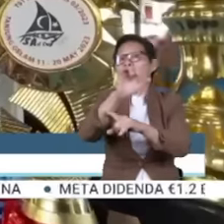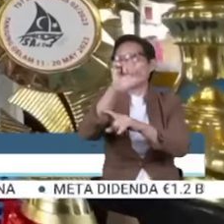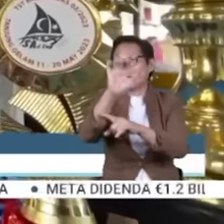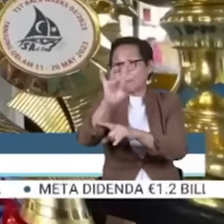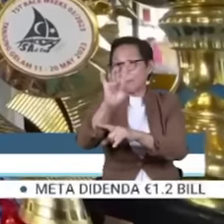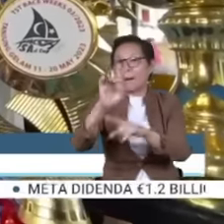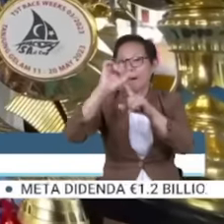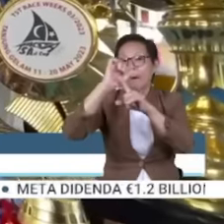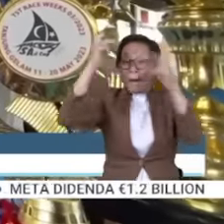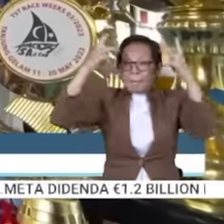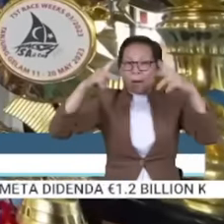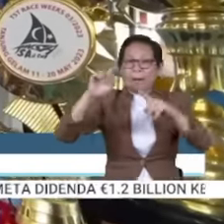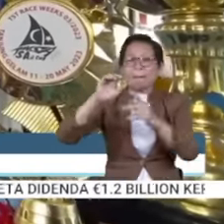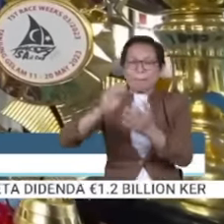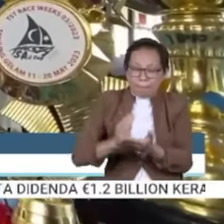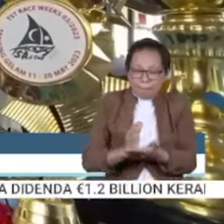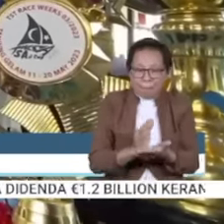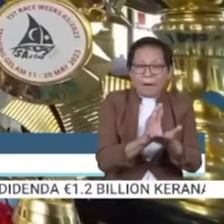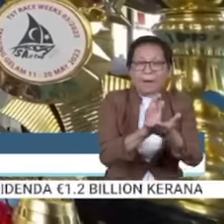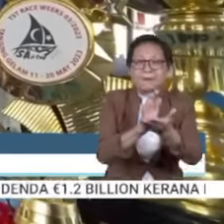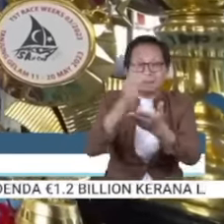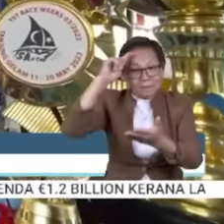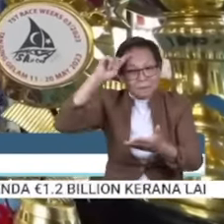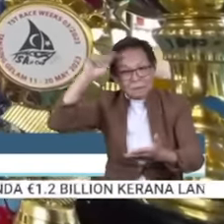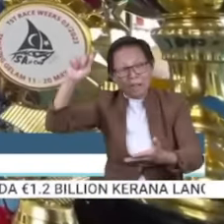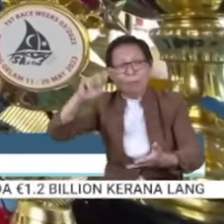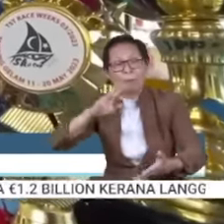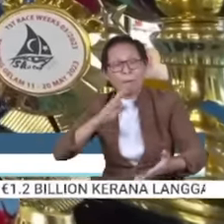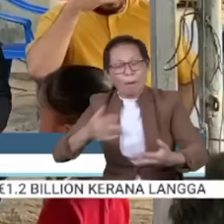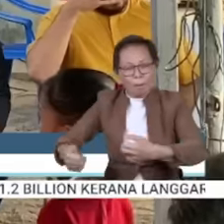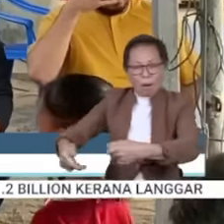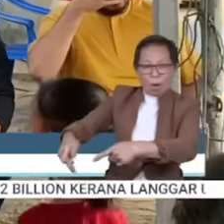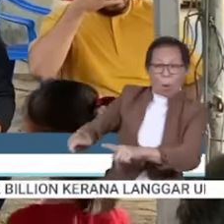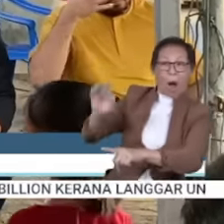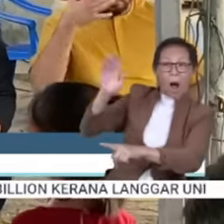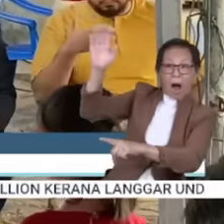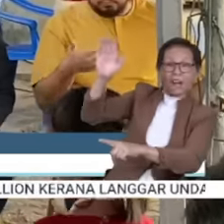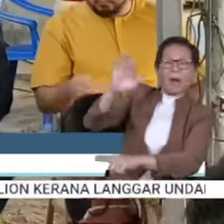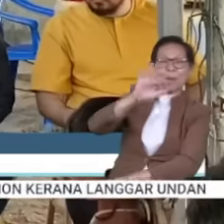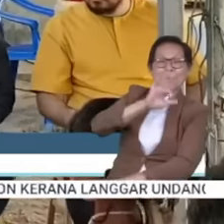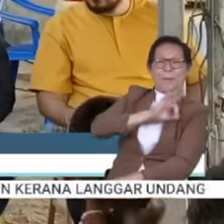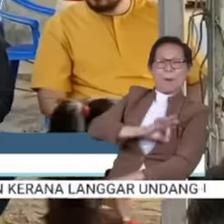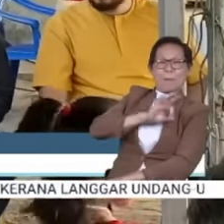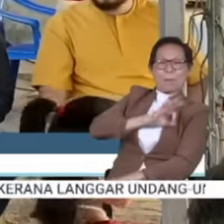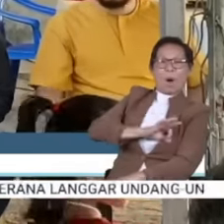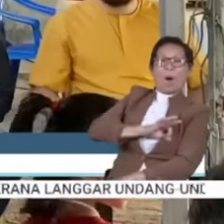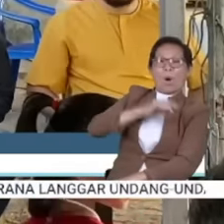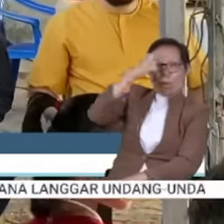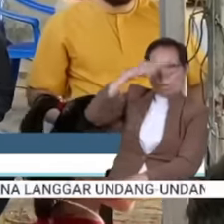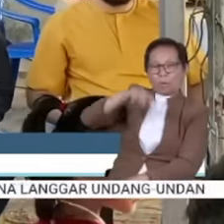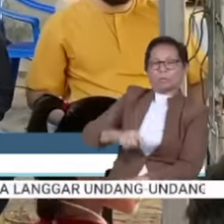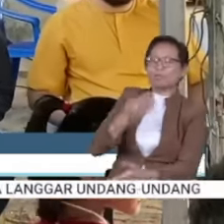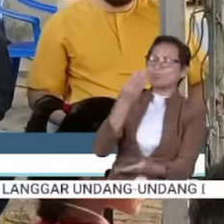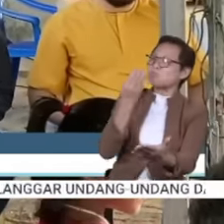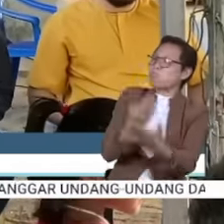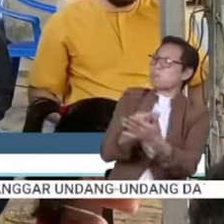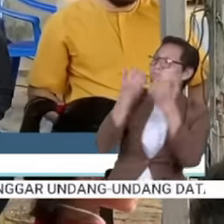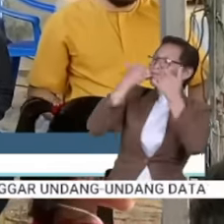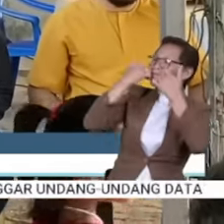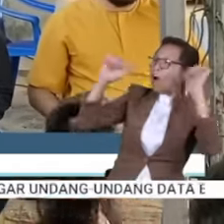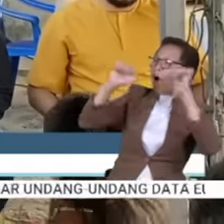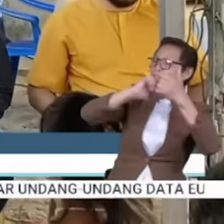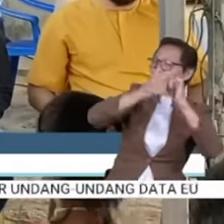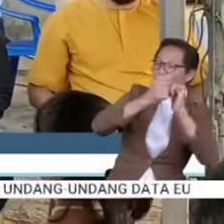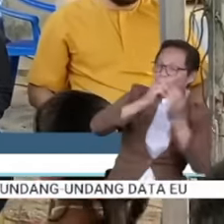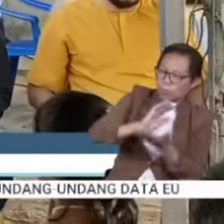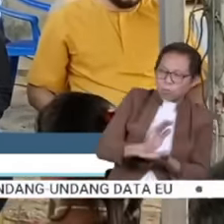presiden persatuan pelayaran Negeri peluang tersebut akan dimanfaatkan sebaiknya untuk membuktikan ke upayaan